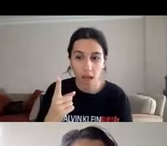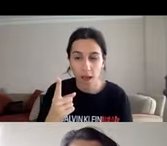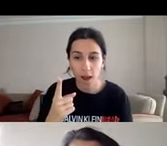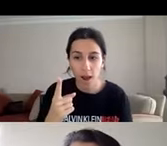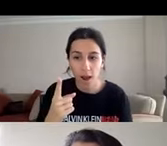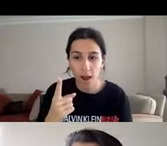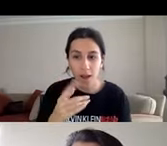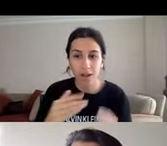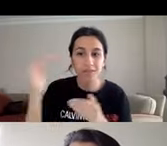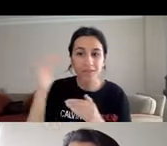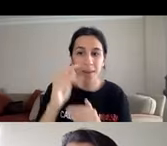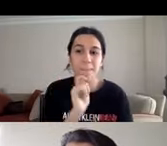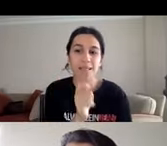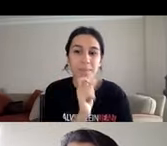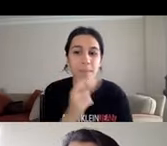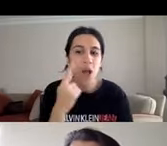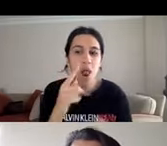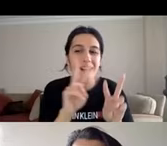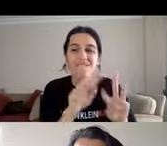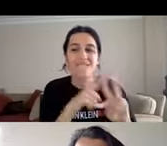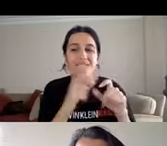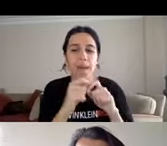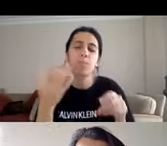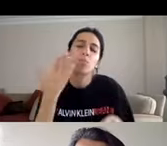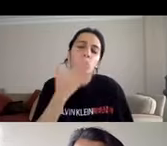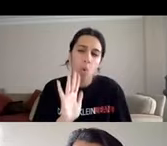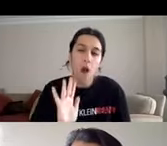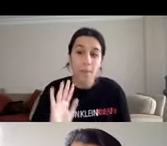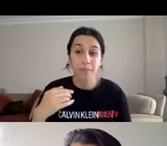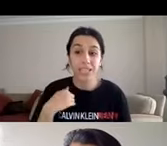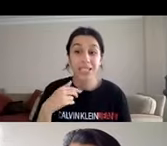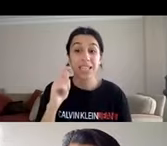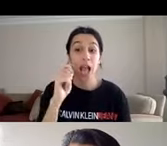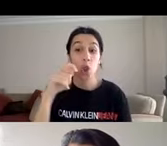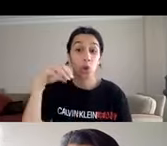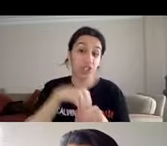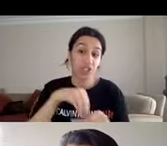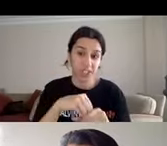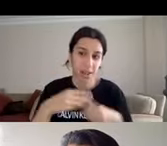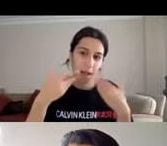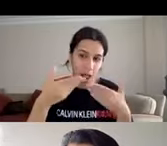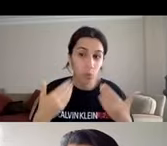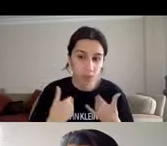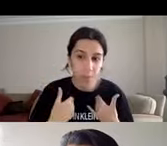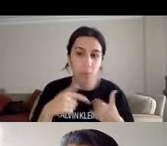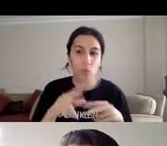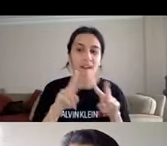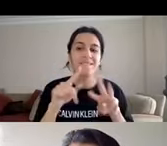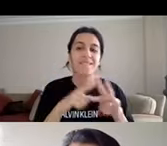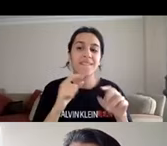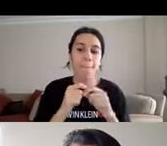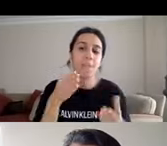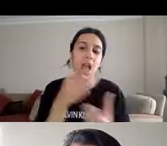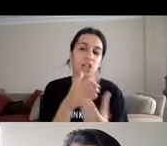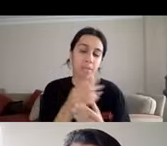başındaki o betimleyici web eki genelde kullanılmıyor ama biz teknoloji dünyasında erişilebilirlikten bahsediyorsak bunun ismi web erişilebilirliği. Yani